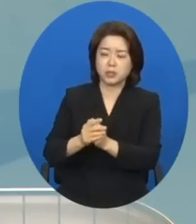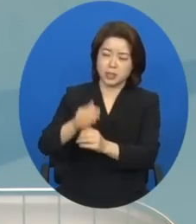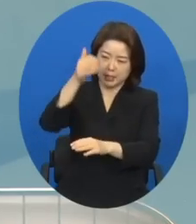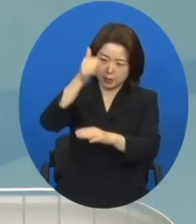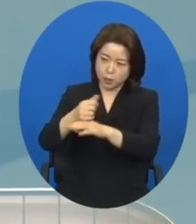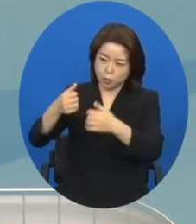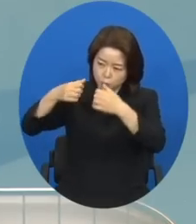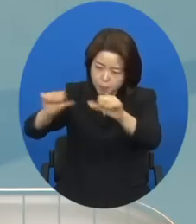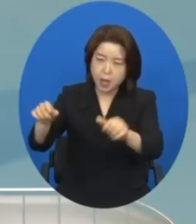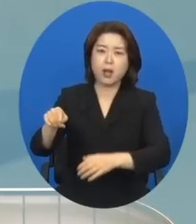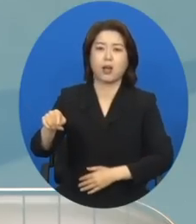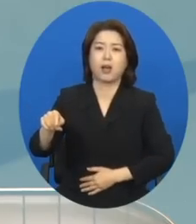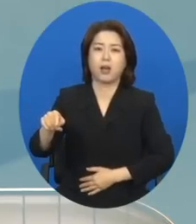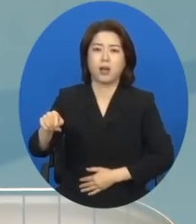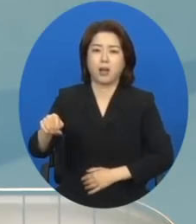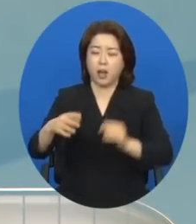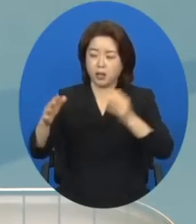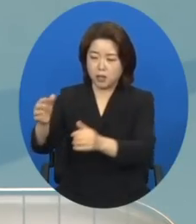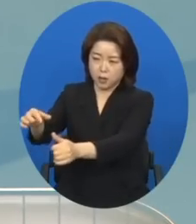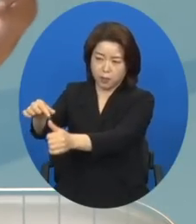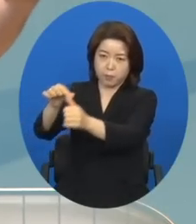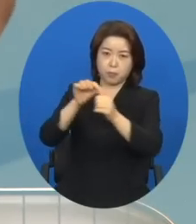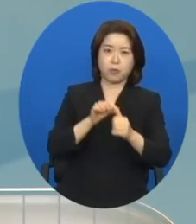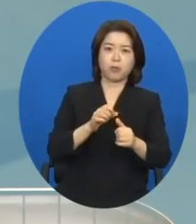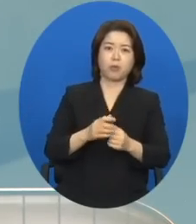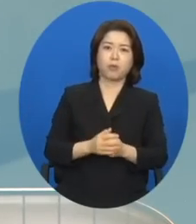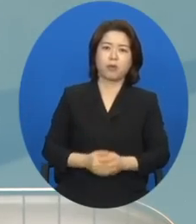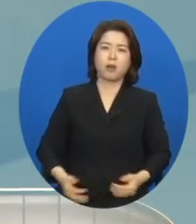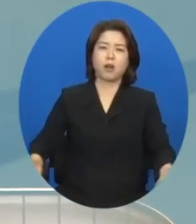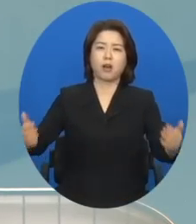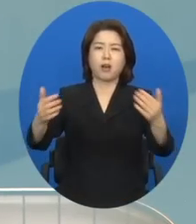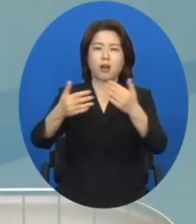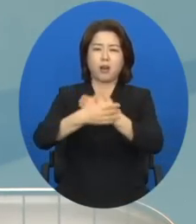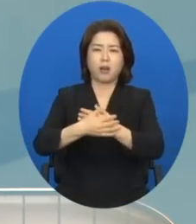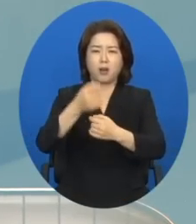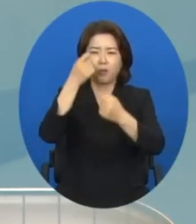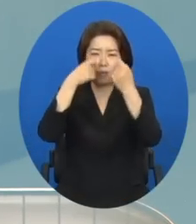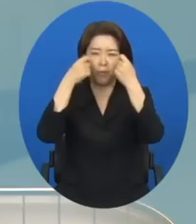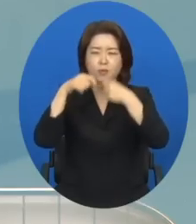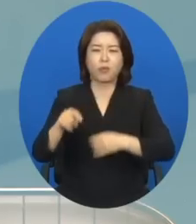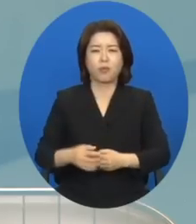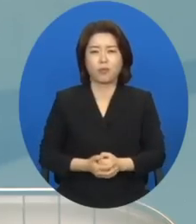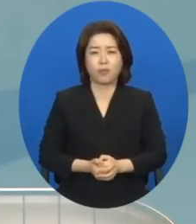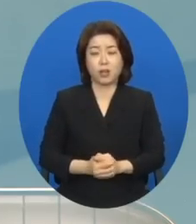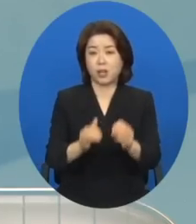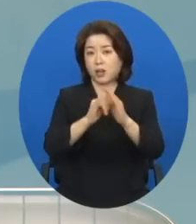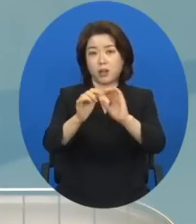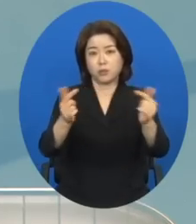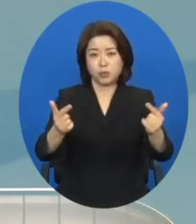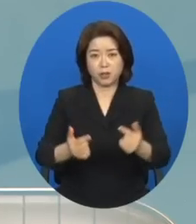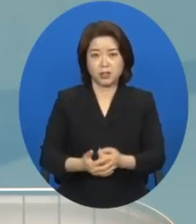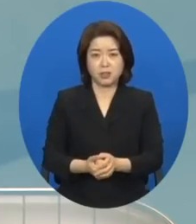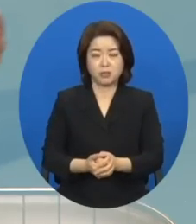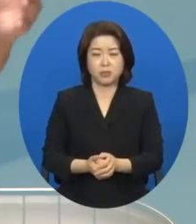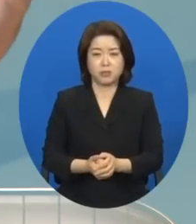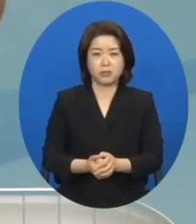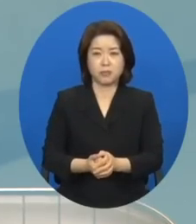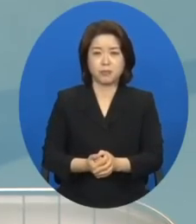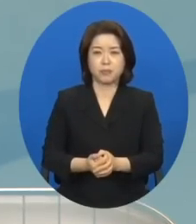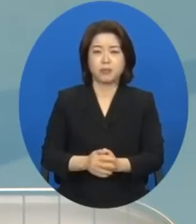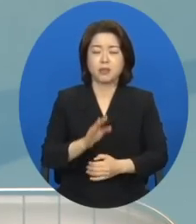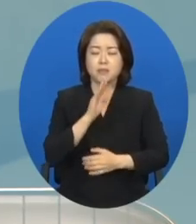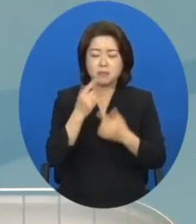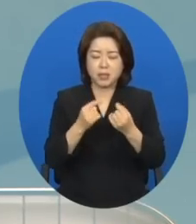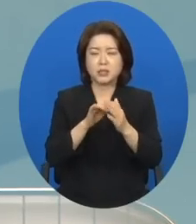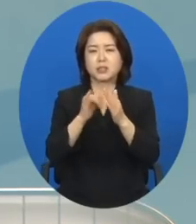깨고 그 학생을 건져냈어요. 그리고 부둥켜 안는 겁니다. 가족이 아닌데 마치